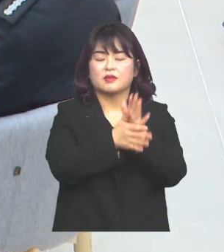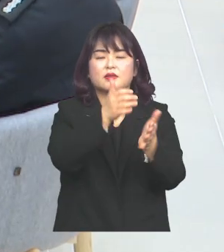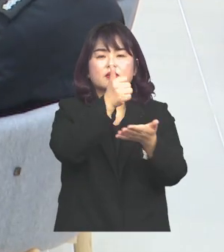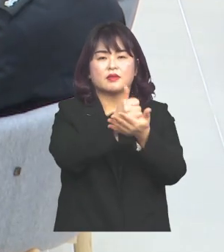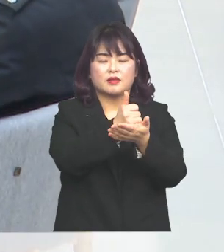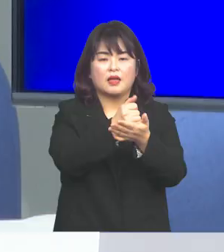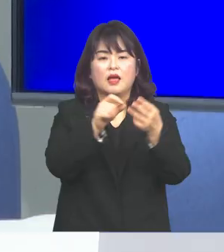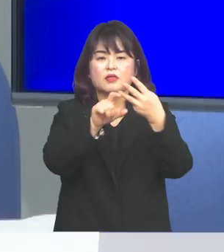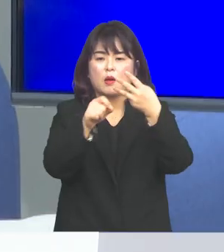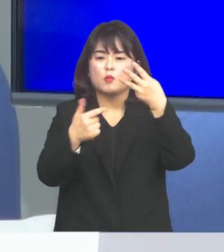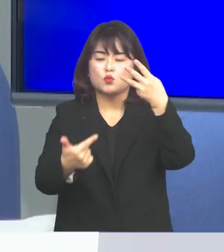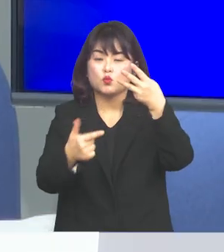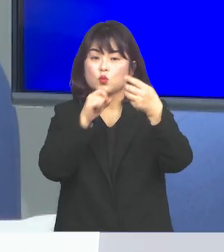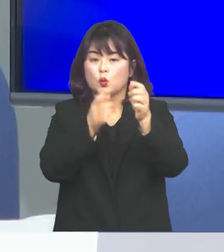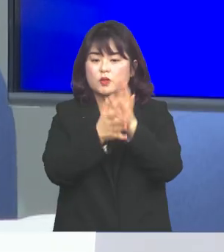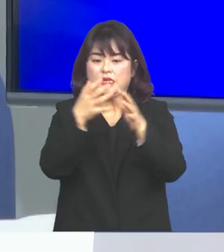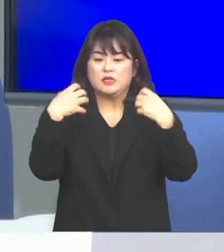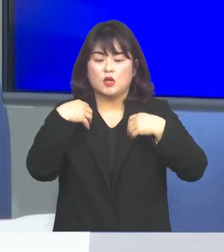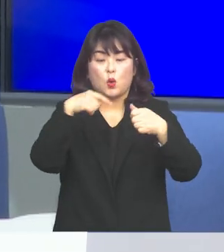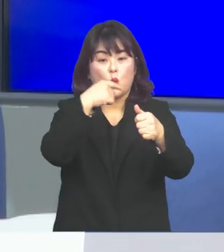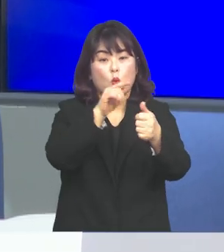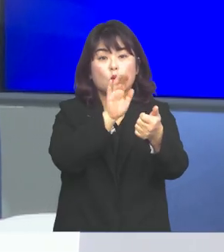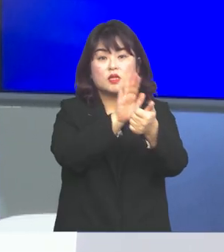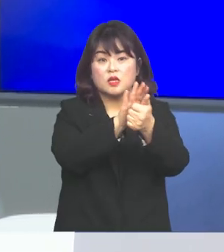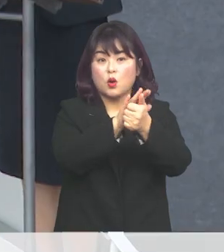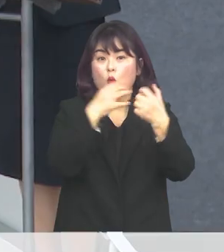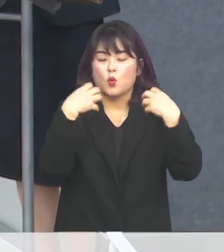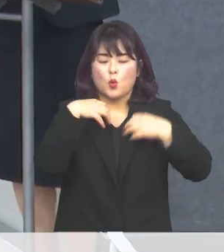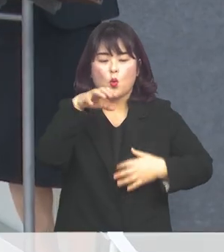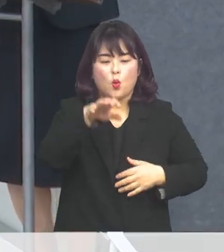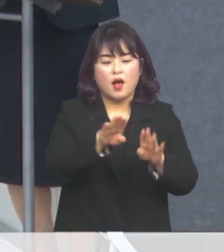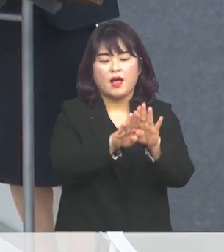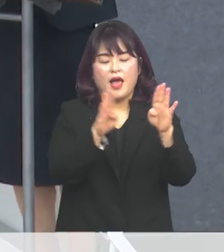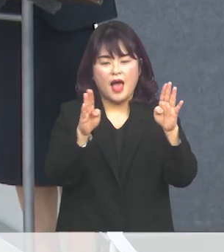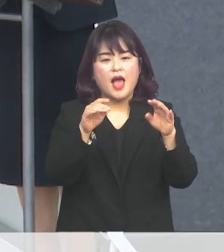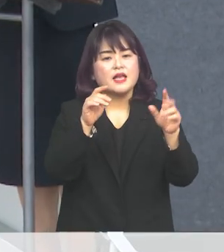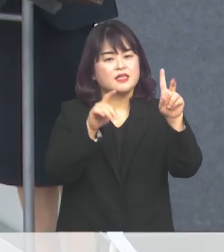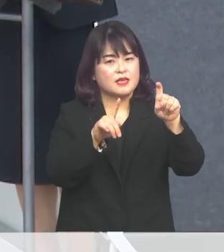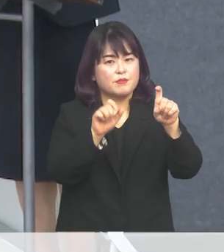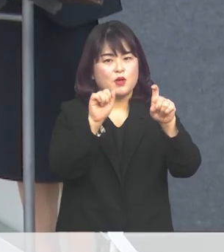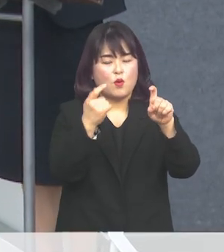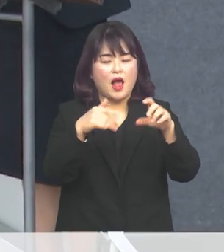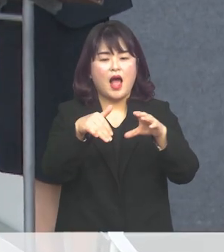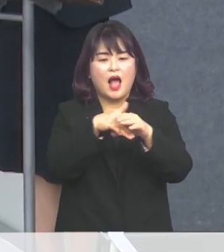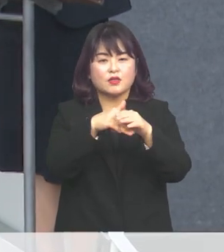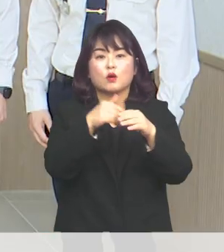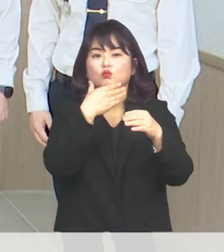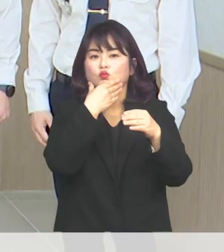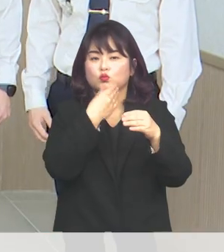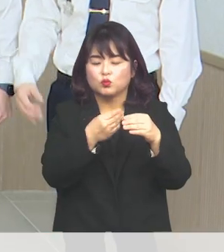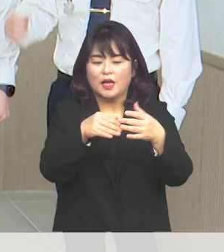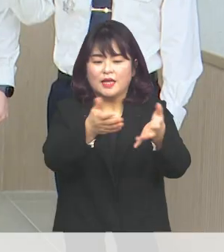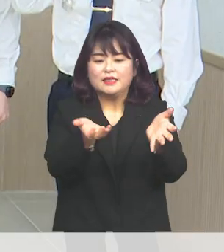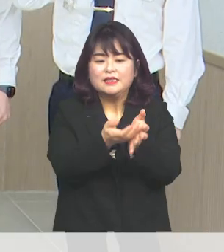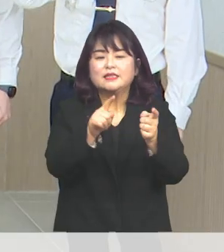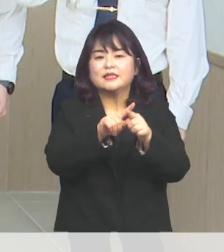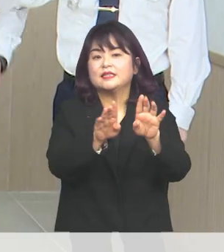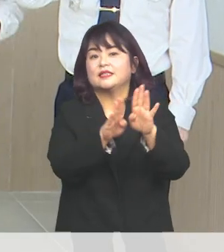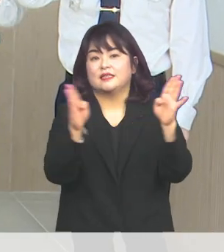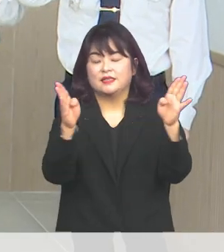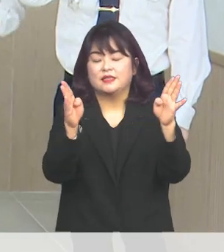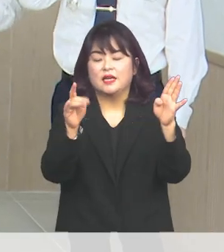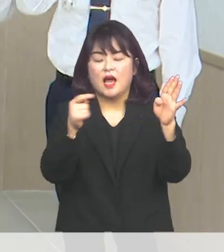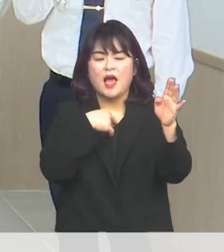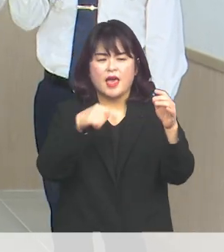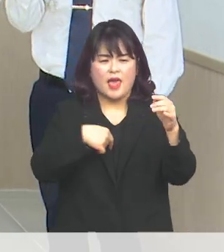이상일 용인특례시장은 지난 6일 용인교육지원청에서 열린 제11회 안전문화살롱 정기회의에서 청소년의 안전한